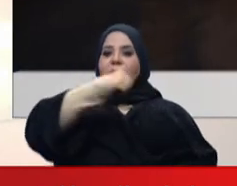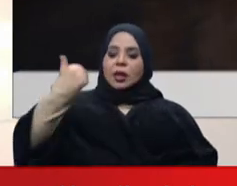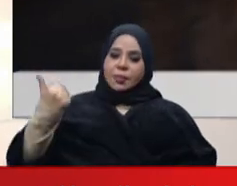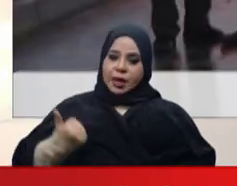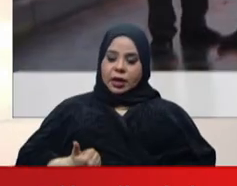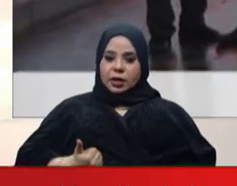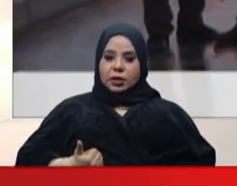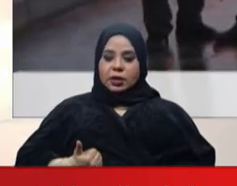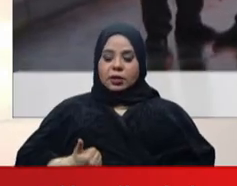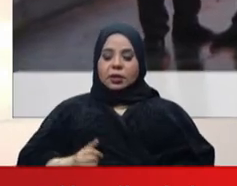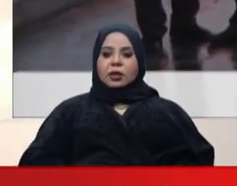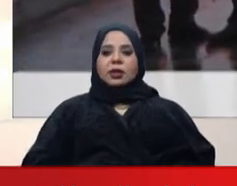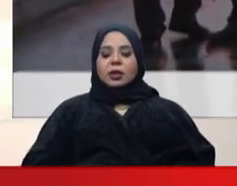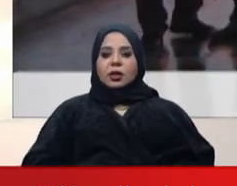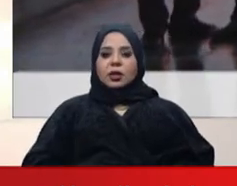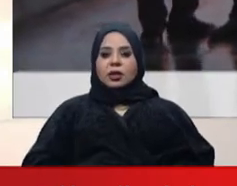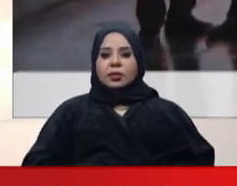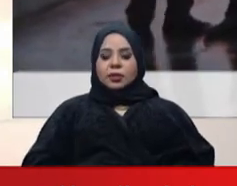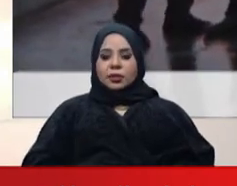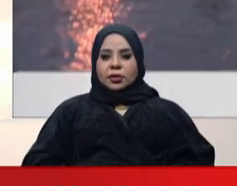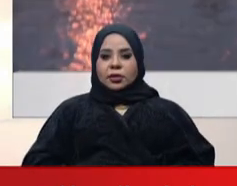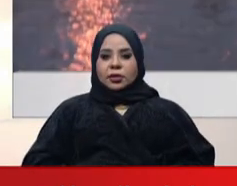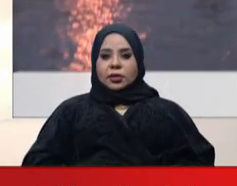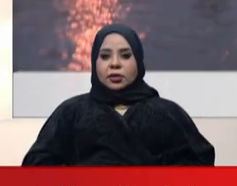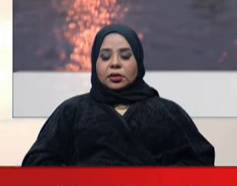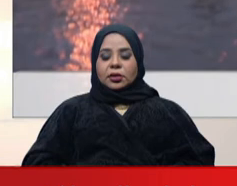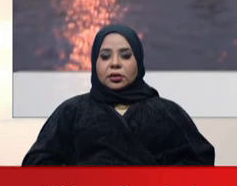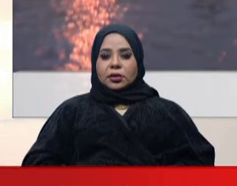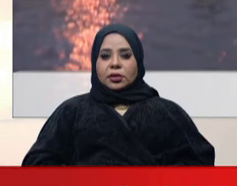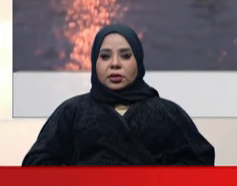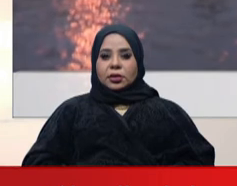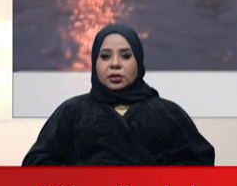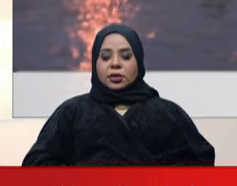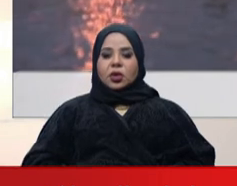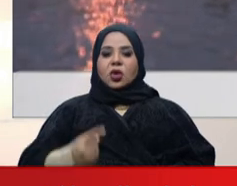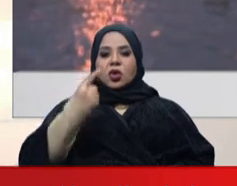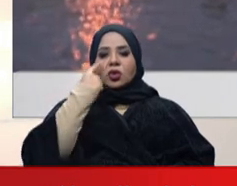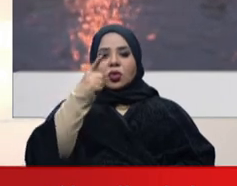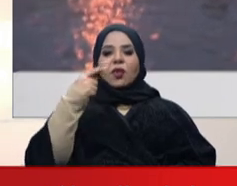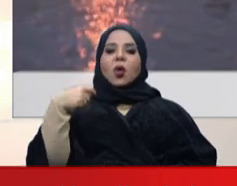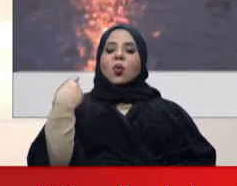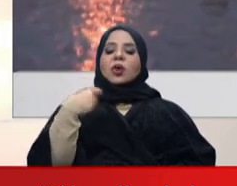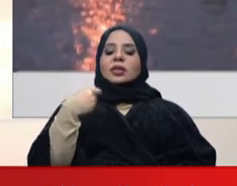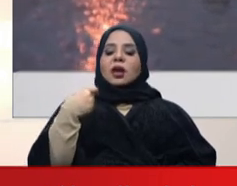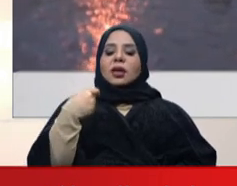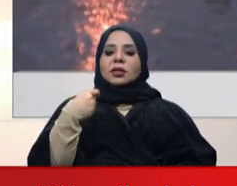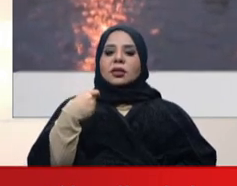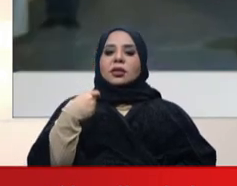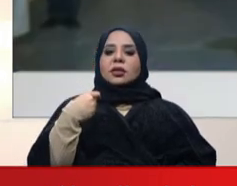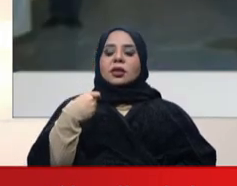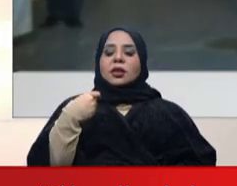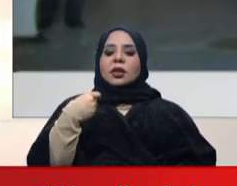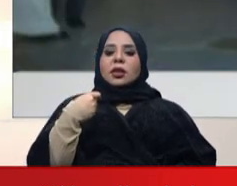يضم مسؤولين رفيعي المستوى درجة وكيل وزارة، مساعد أو مدير